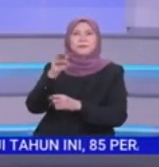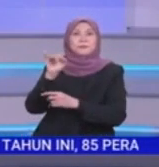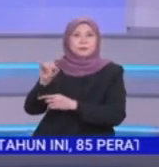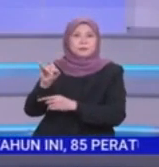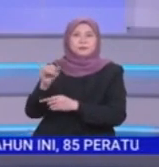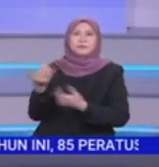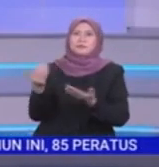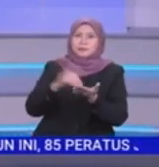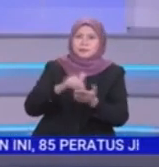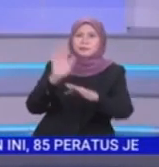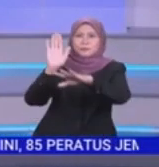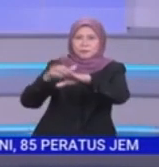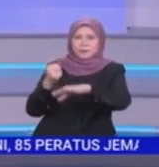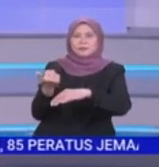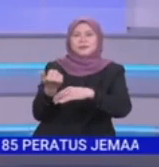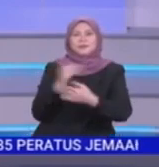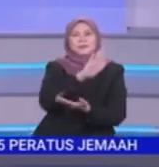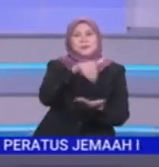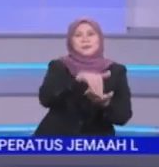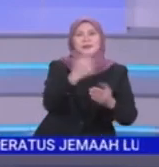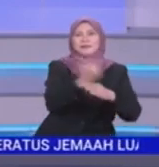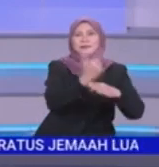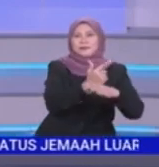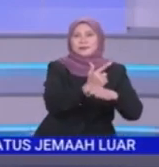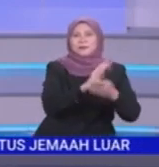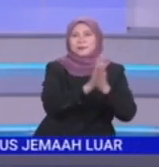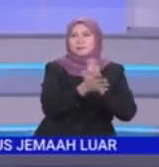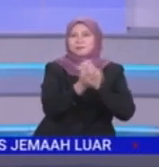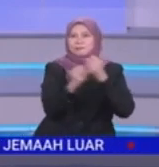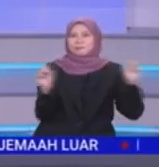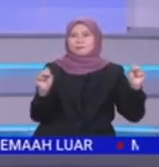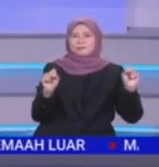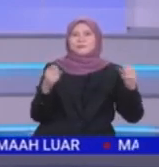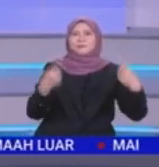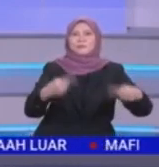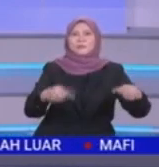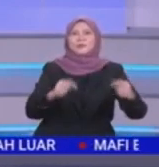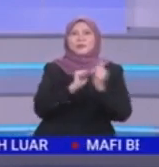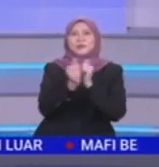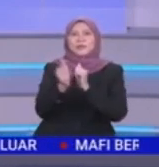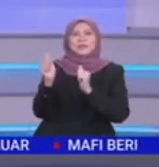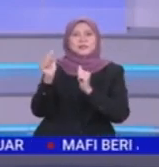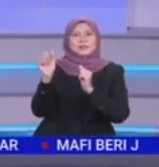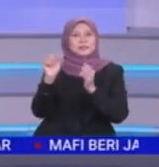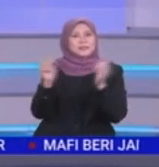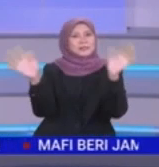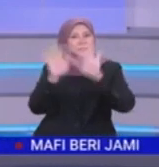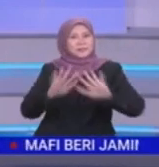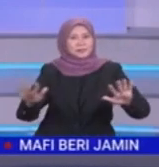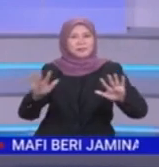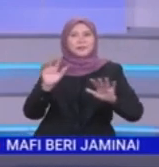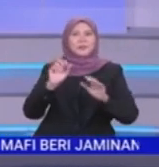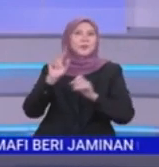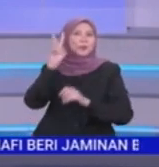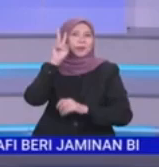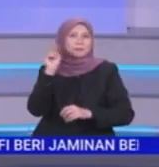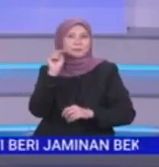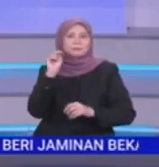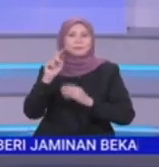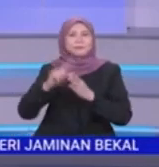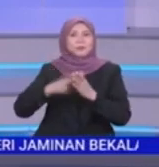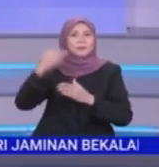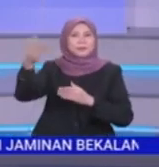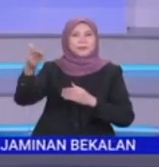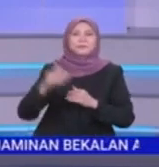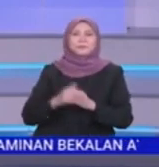Muhammad sekali lagi dipanggil ke pusat latihan pusat sebagai persediaan menghadapi temasya Sukan C Vietnam pada bulan depan. Pemain berusia 20